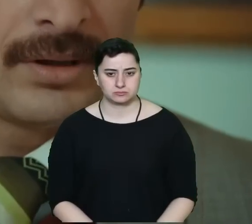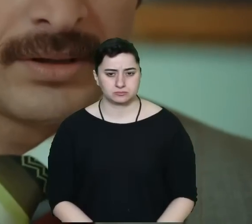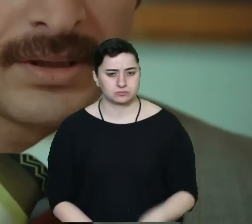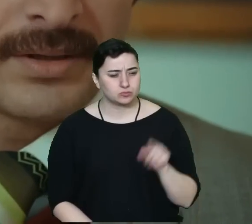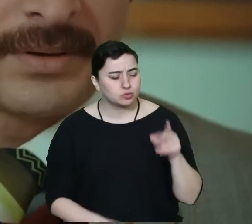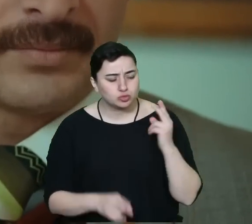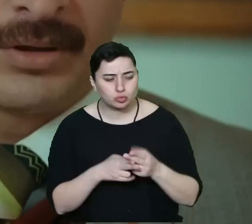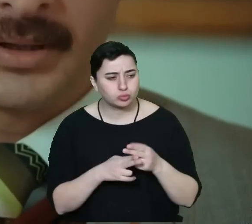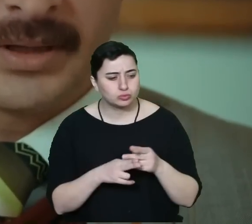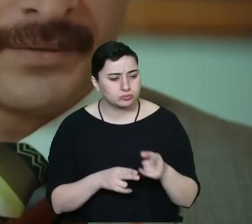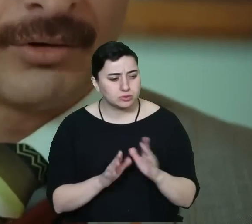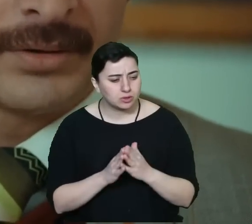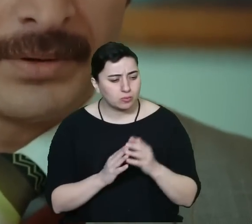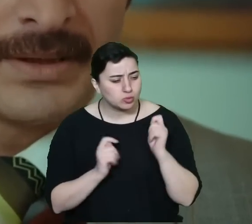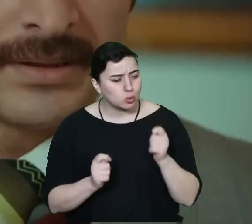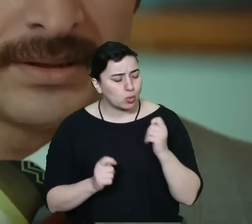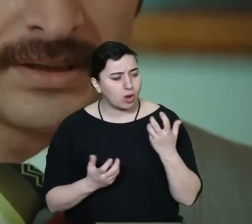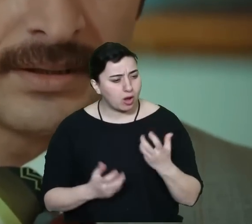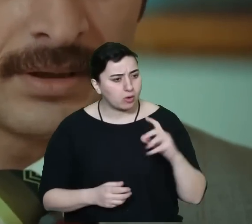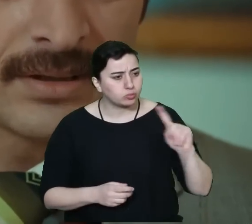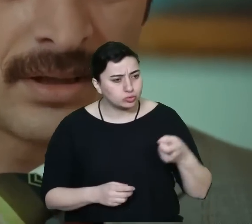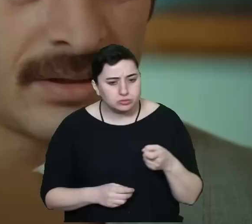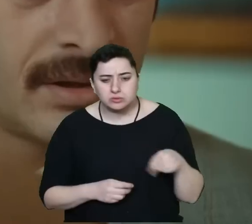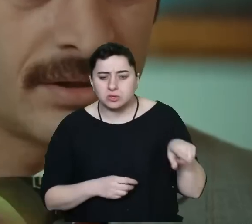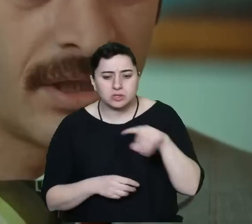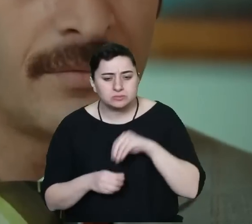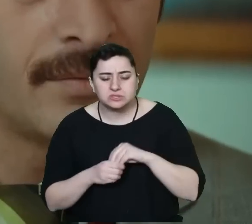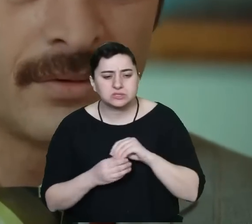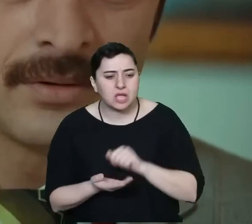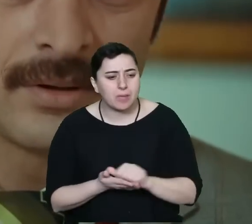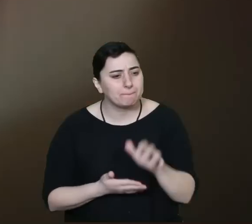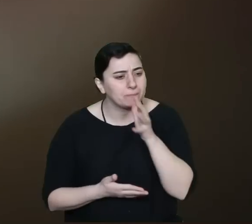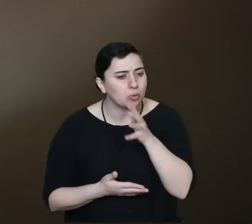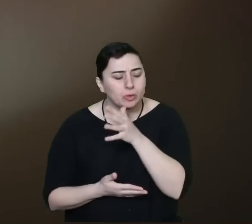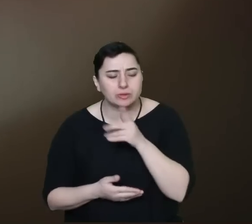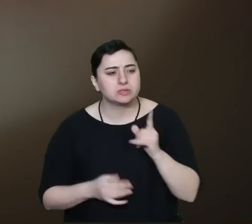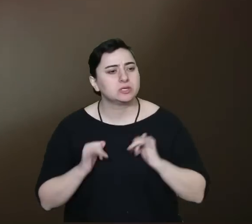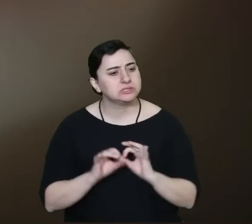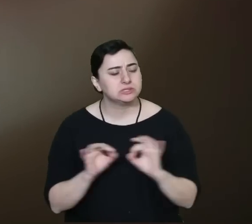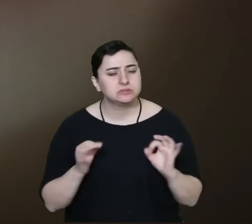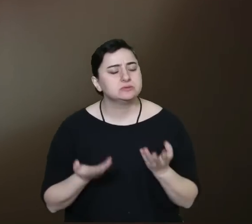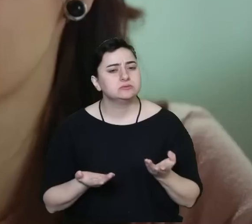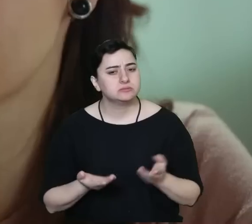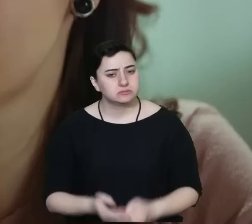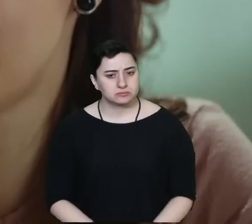Bu kadar kısa zamanda bu kadar teferruat bilmesi size de biraz rahatsız edici gelmiyor mu?